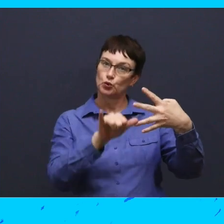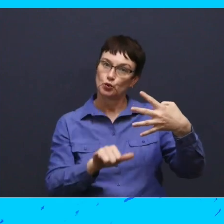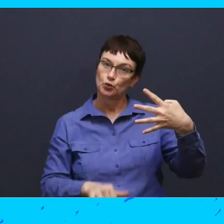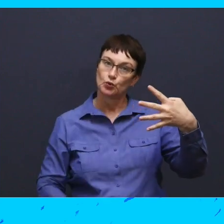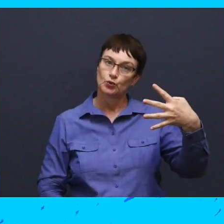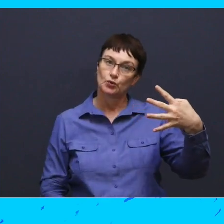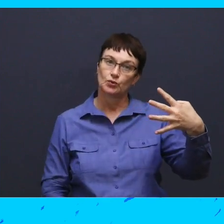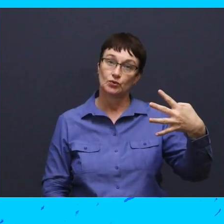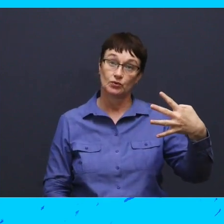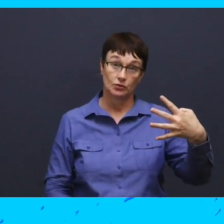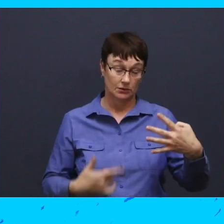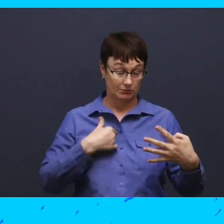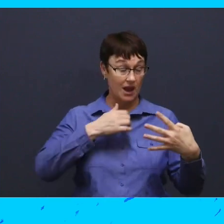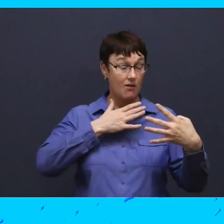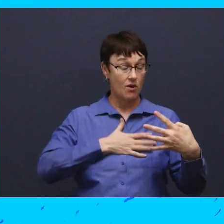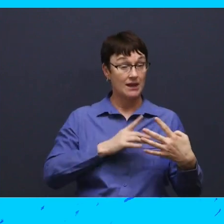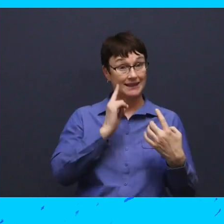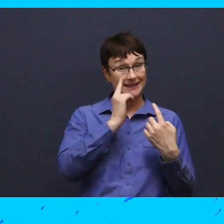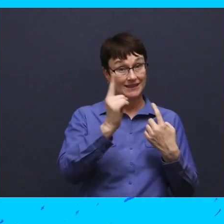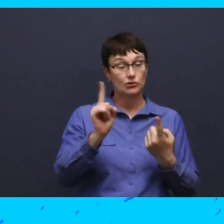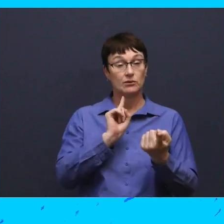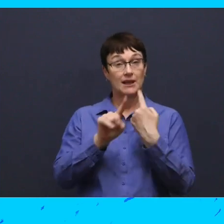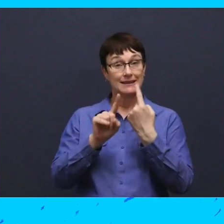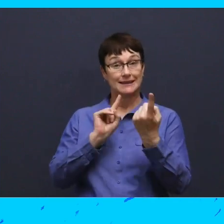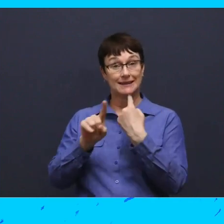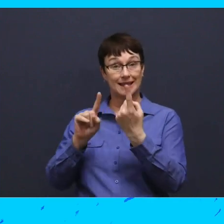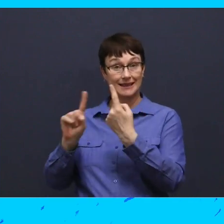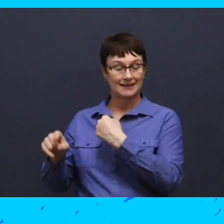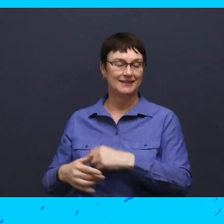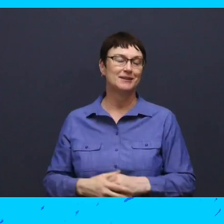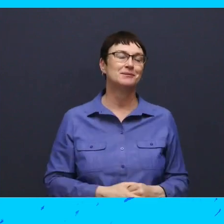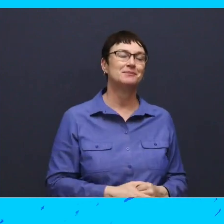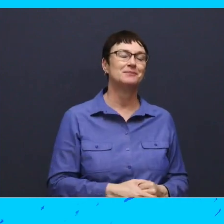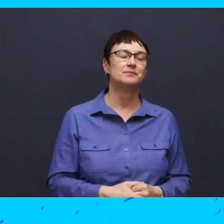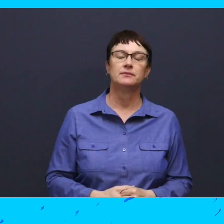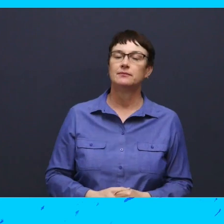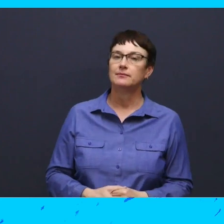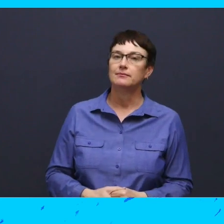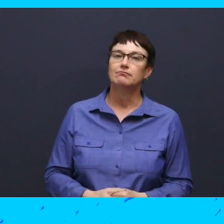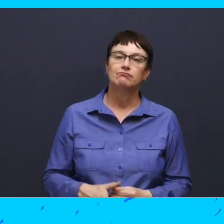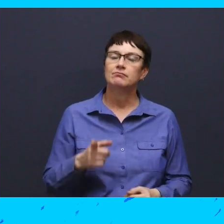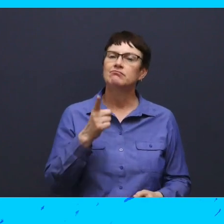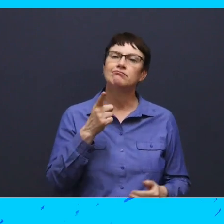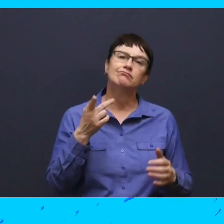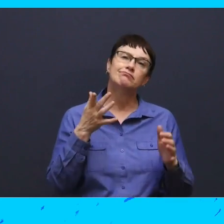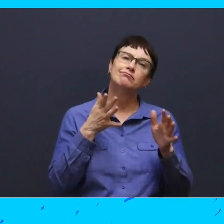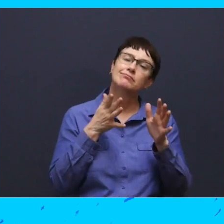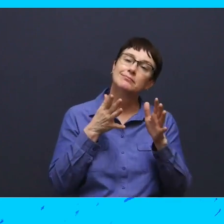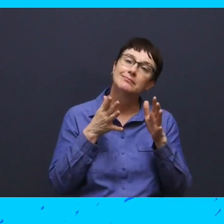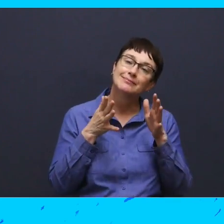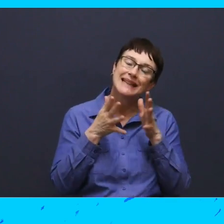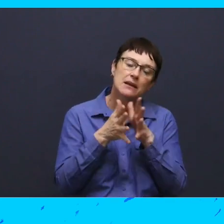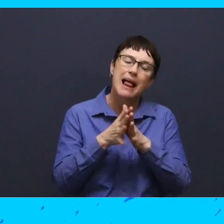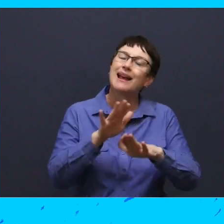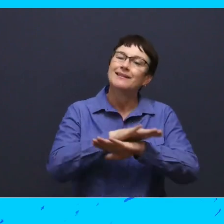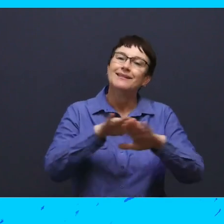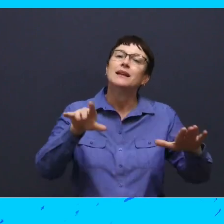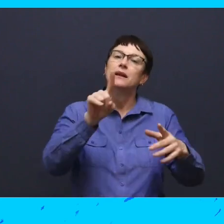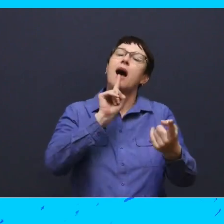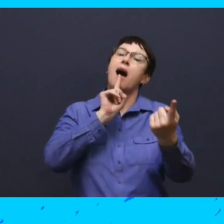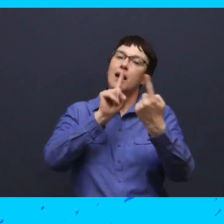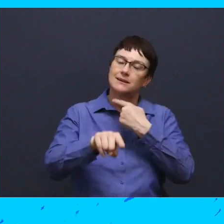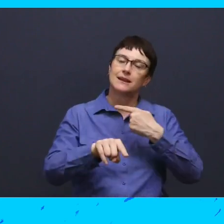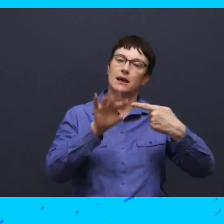preneurs. Alors, une réponse sans explication parce que